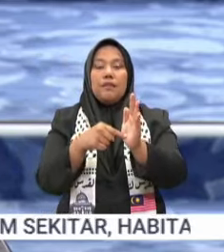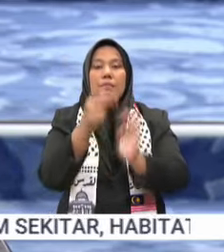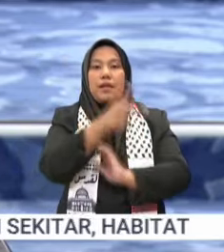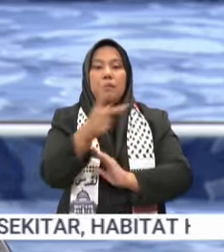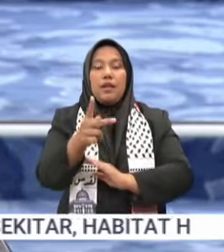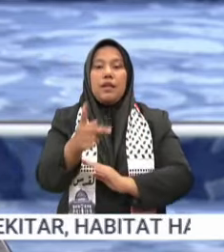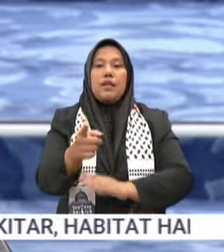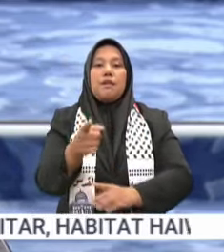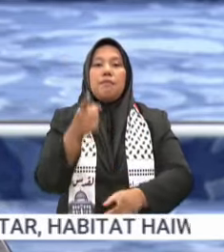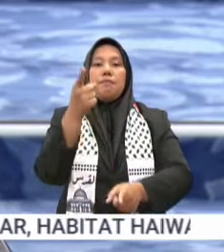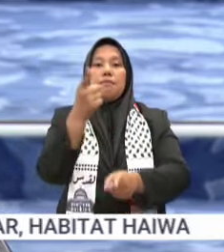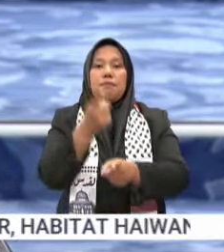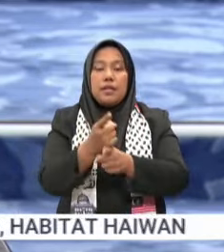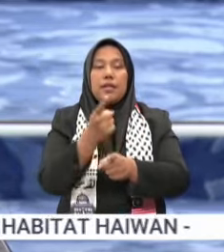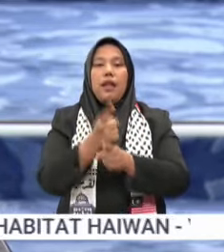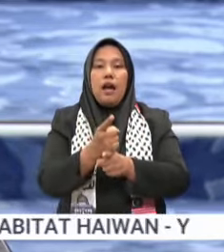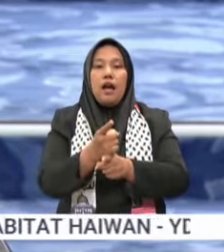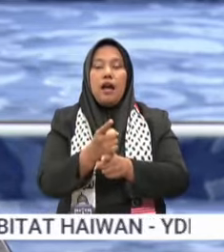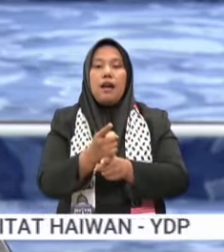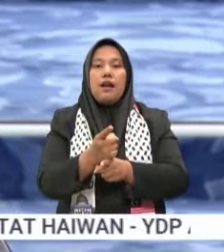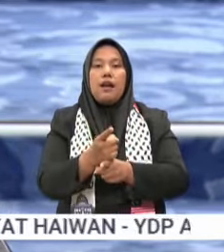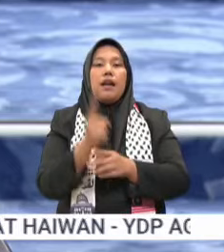yang menimpa rakyat Palestin.